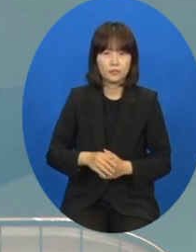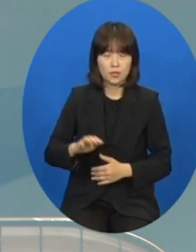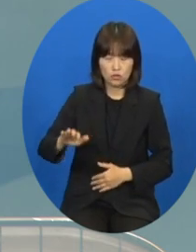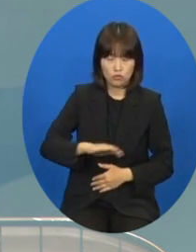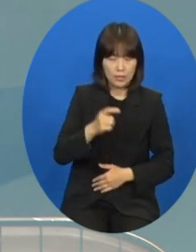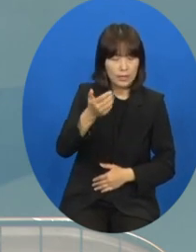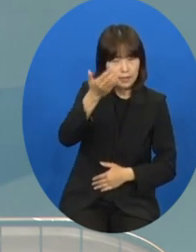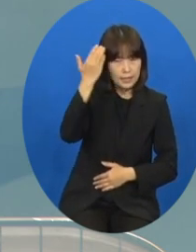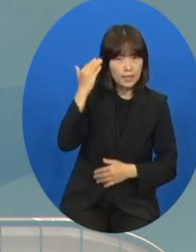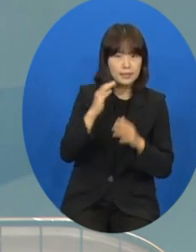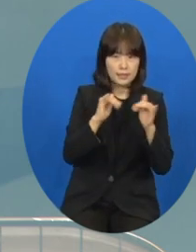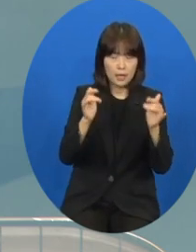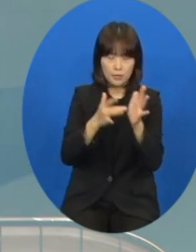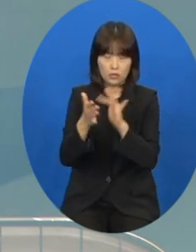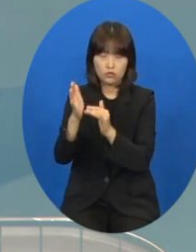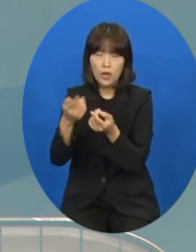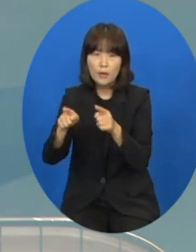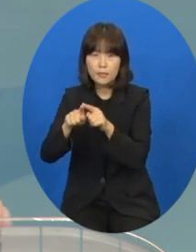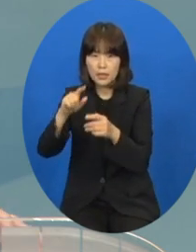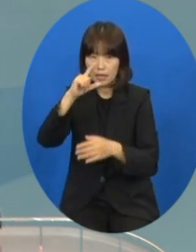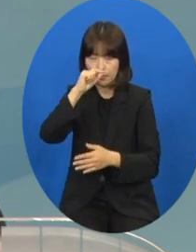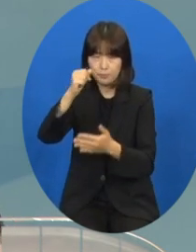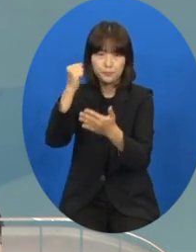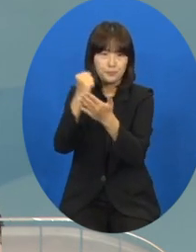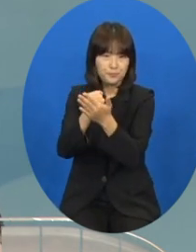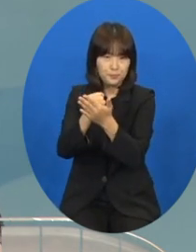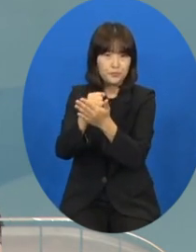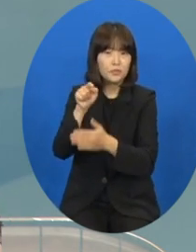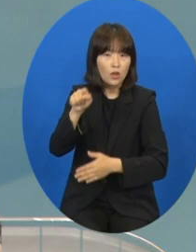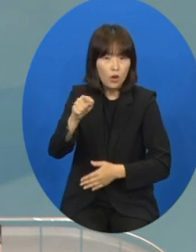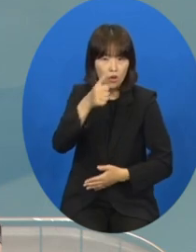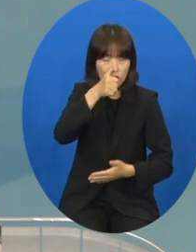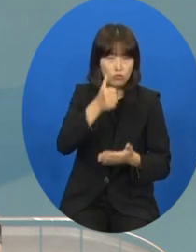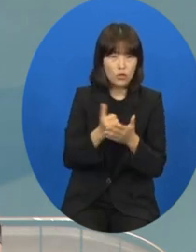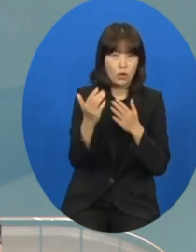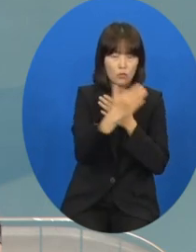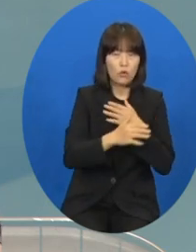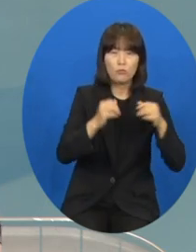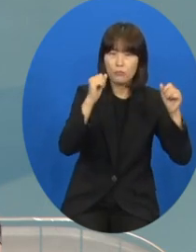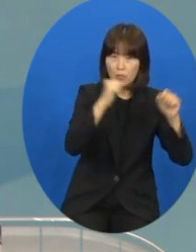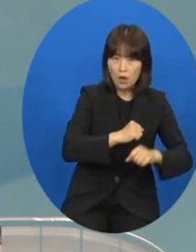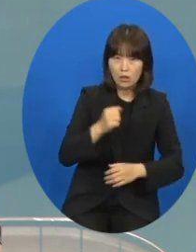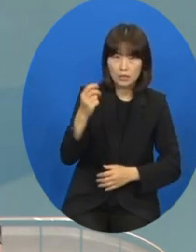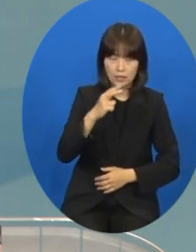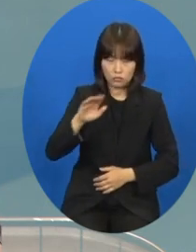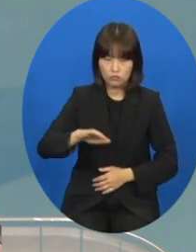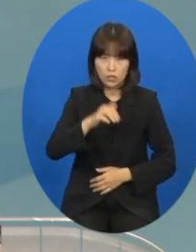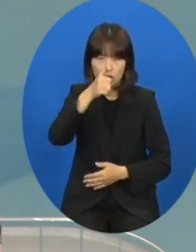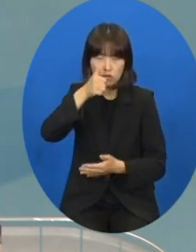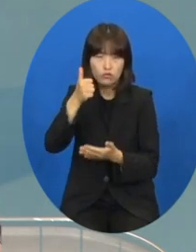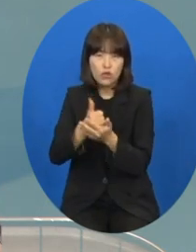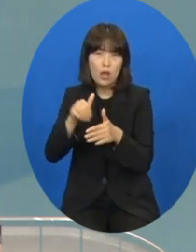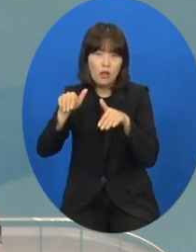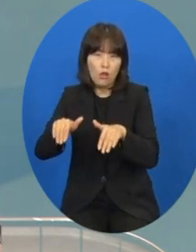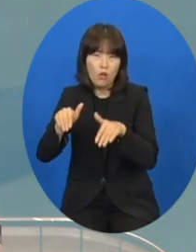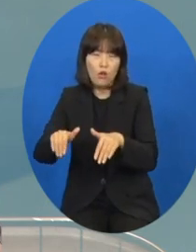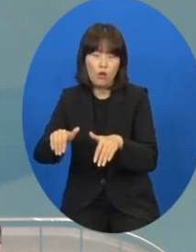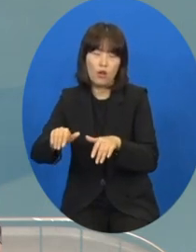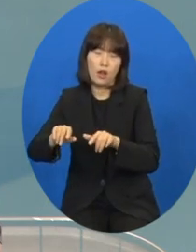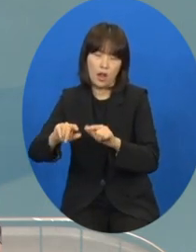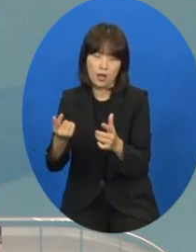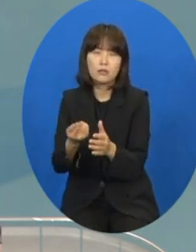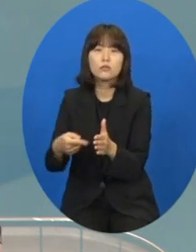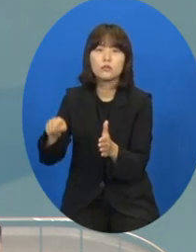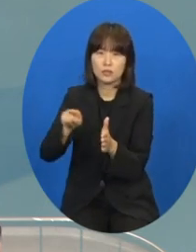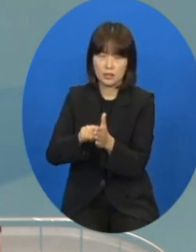예수와 함께 십자가에 못 박힌 것은 죄의 몸이 멸하여 다시는 우리가 죄에게 종노로 타지 아니하려 함이니